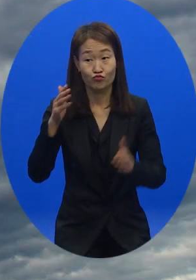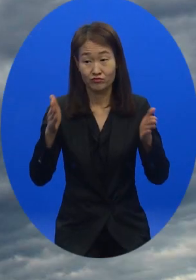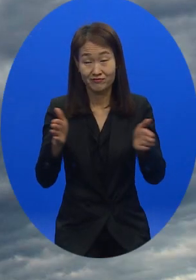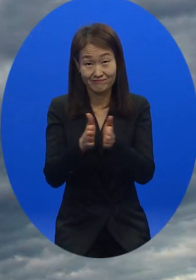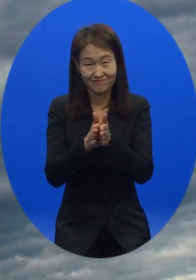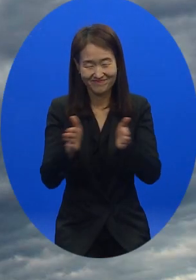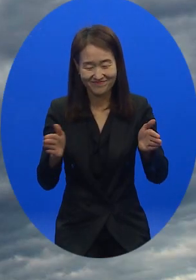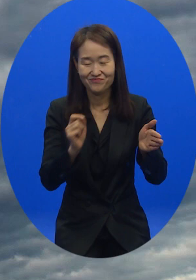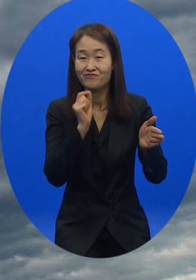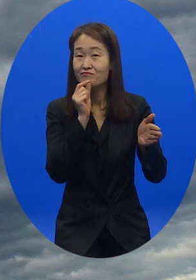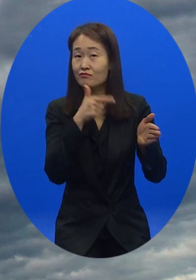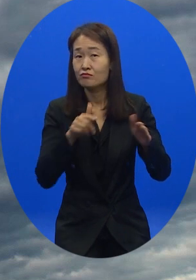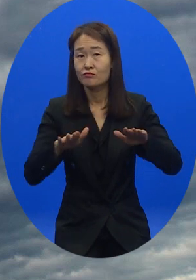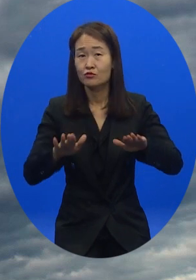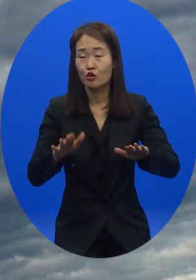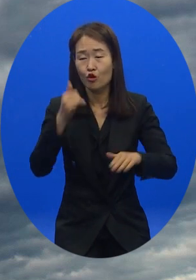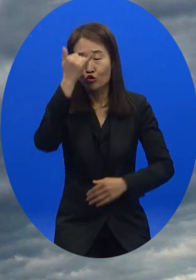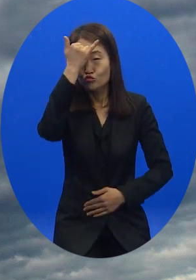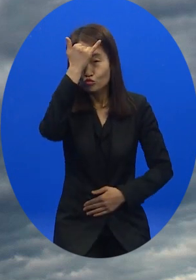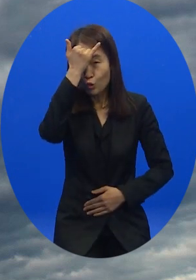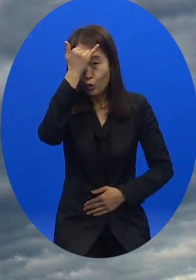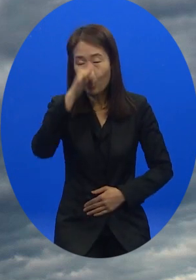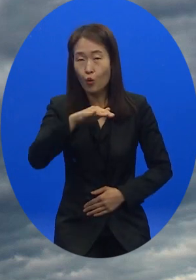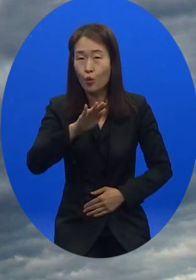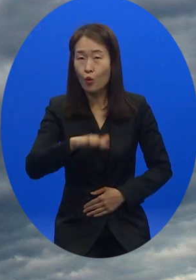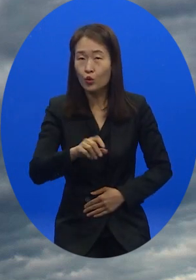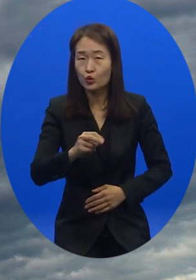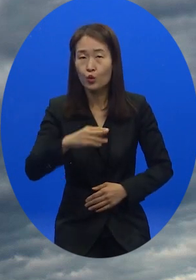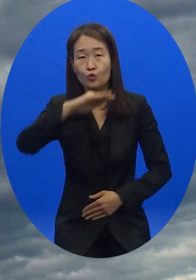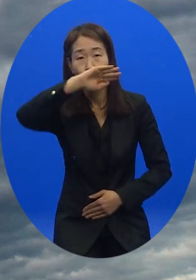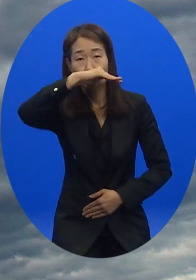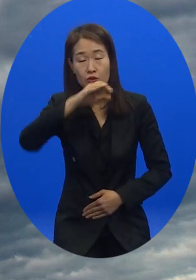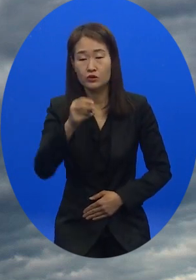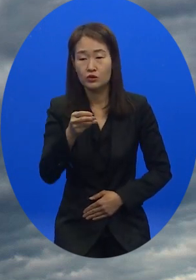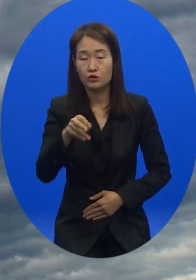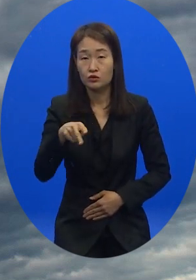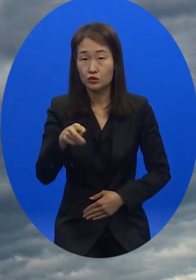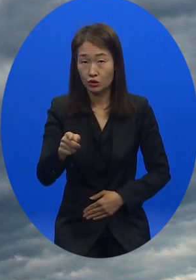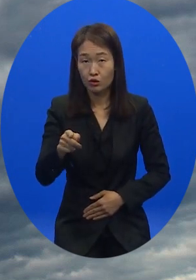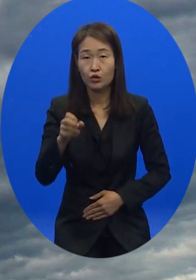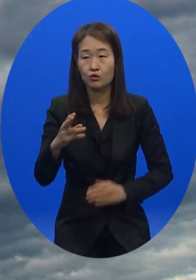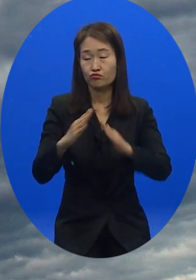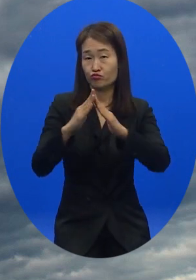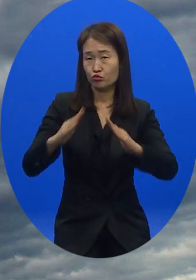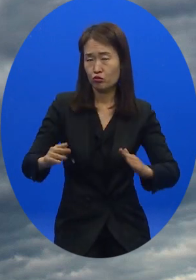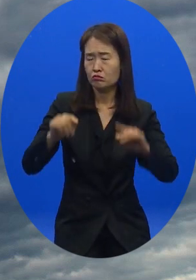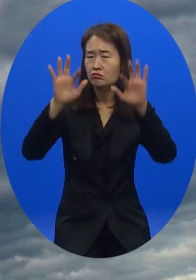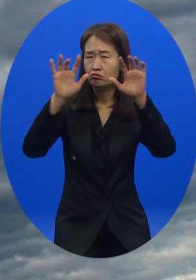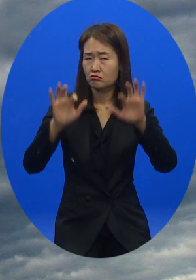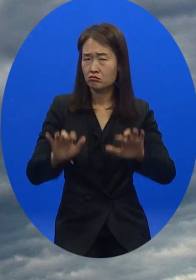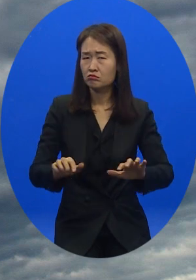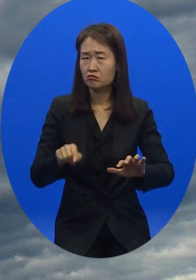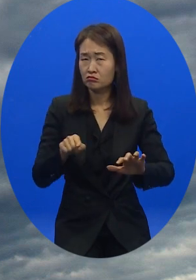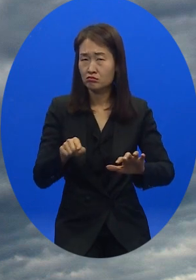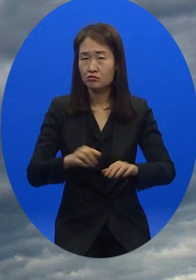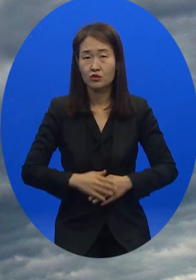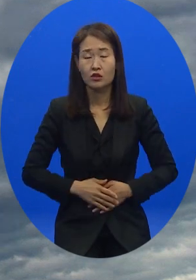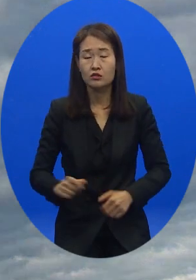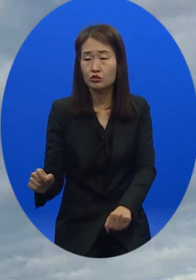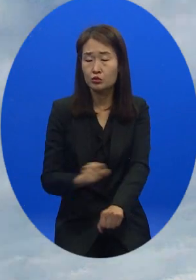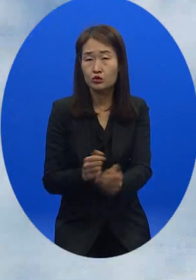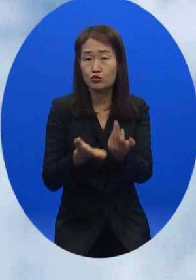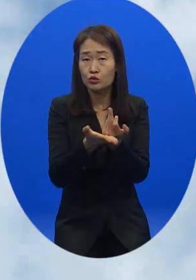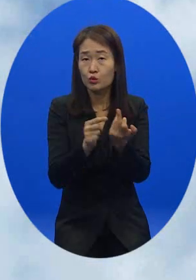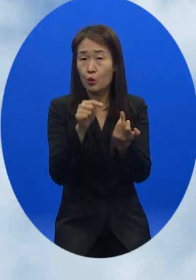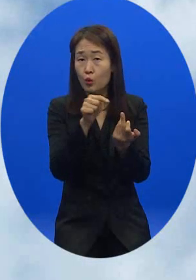시작인 월요일입니다. 현재 충청 이남 서쪽 지방과 강원 영서, 영남 일부 내륙에 눈이 오고 있습니다. 특히